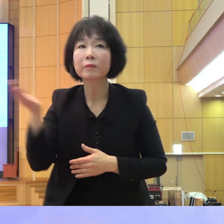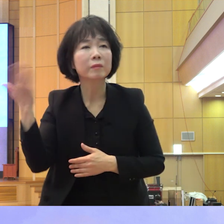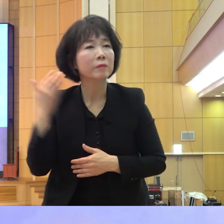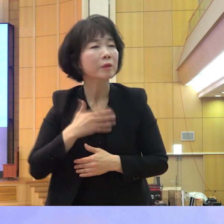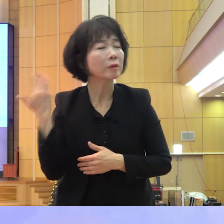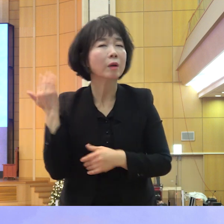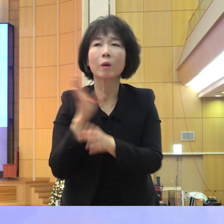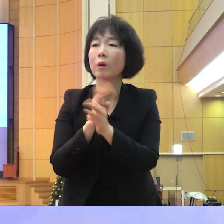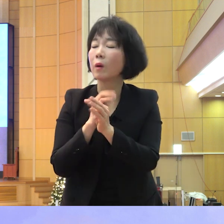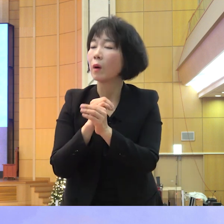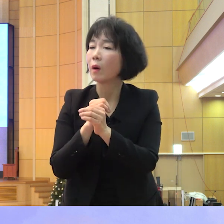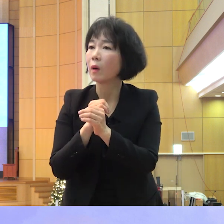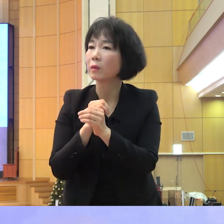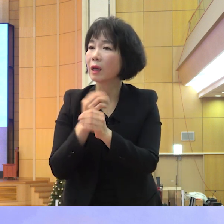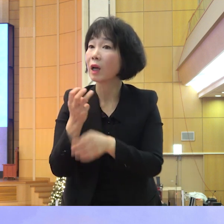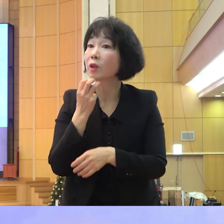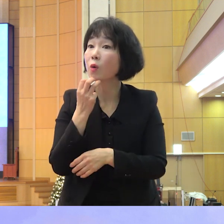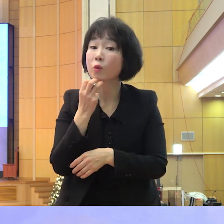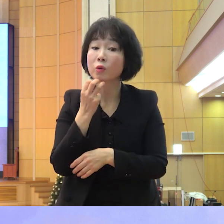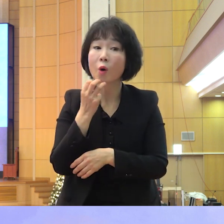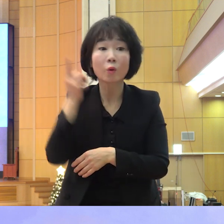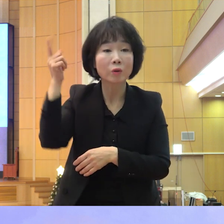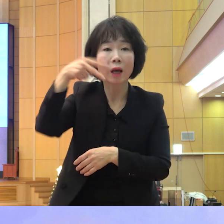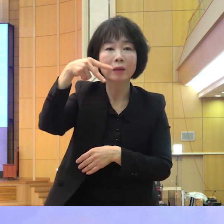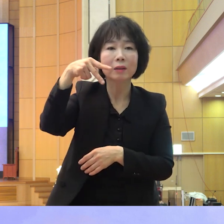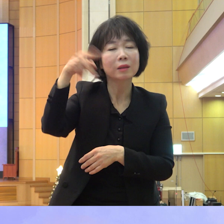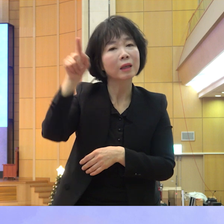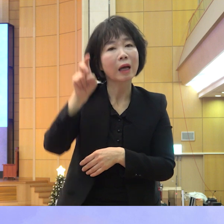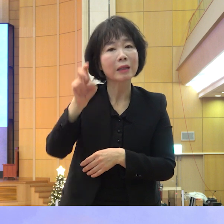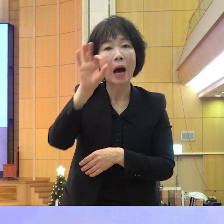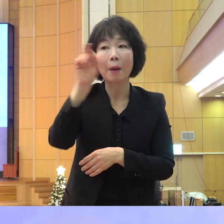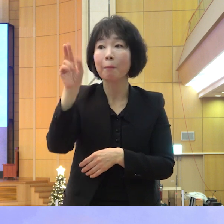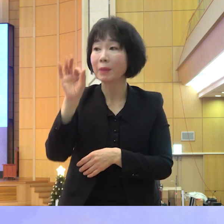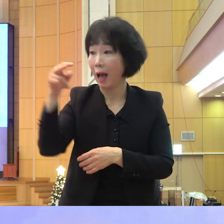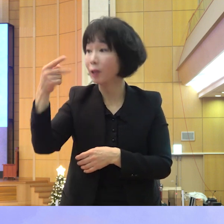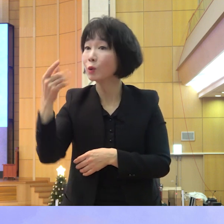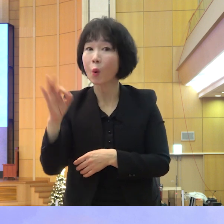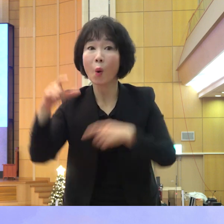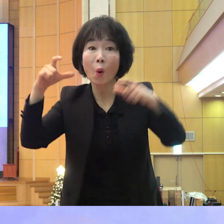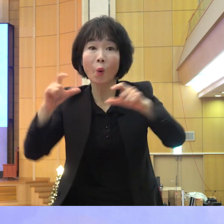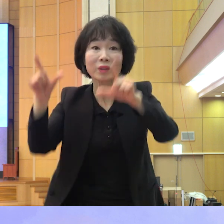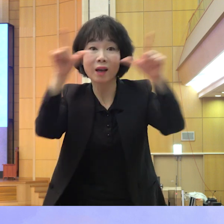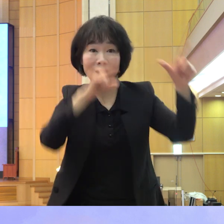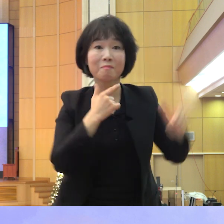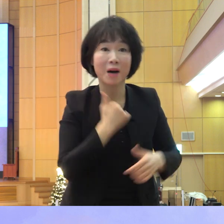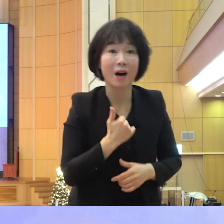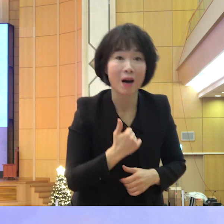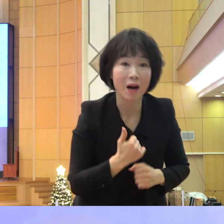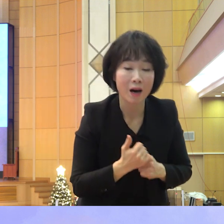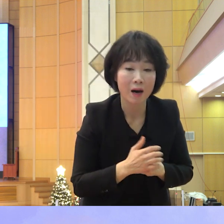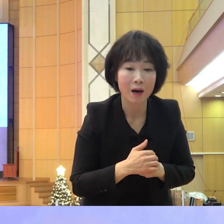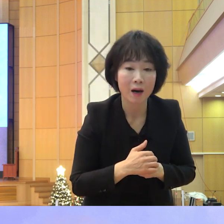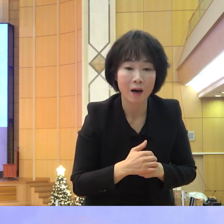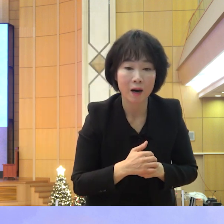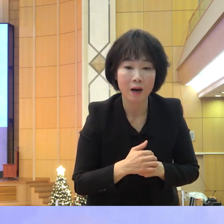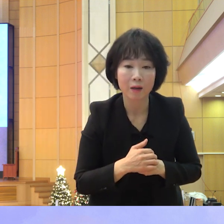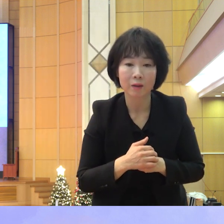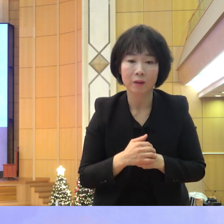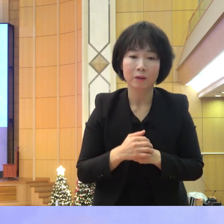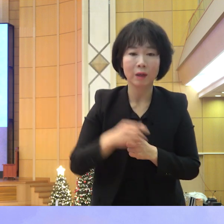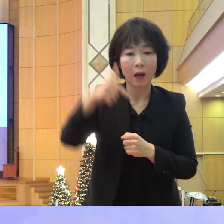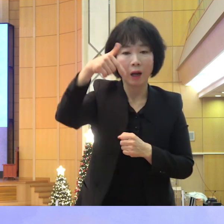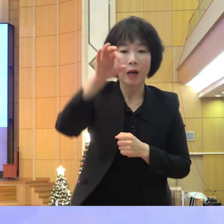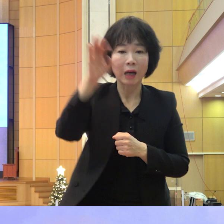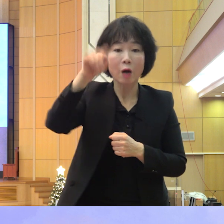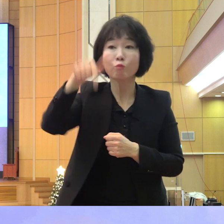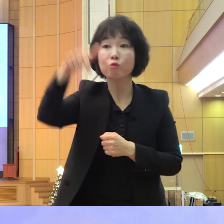그때 당시는 지금 강북구는 없었었어. 성북구, 도봉구 했었는데 도봉구가 이제 인구가 많아가지고 분구가 돼가지고